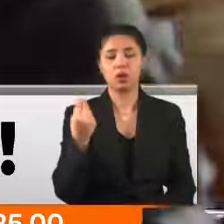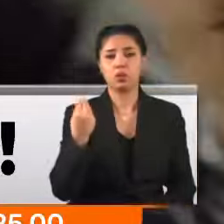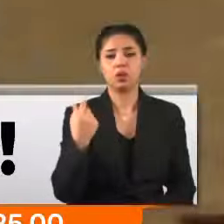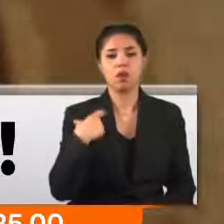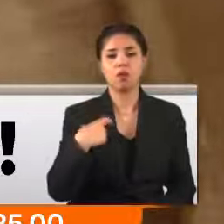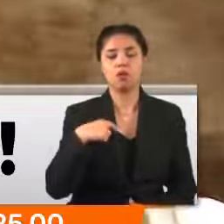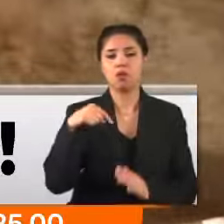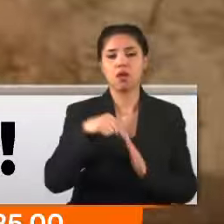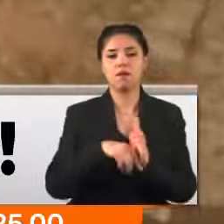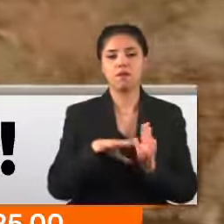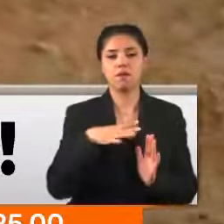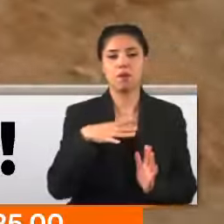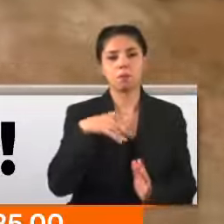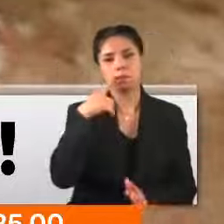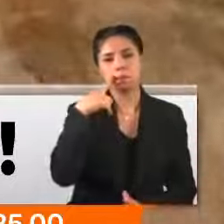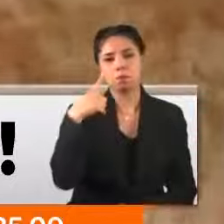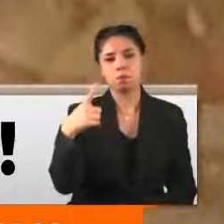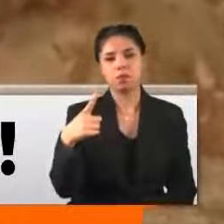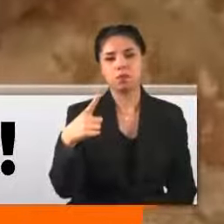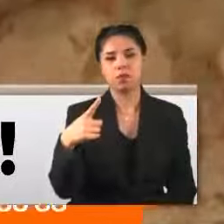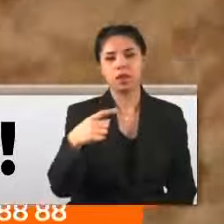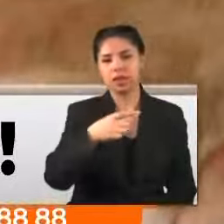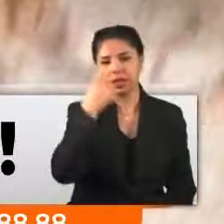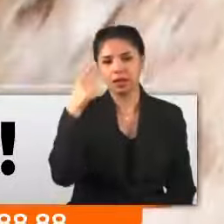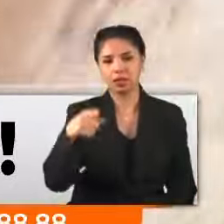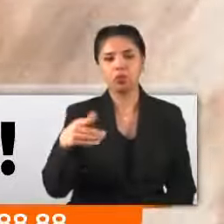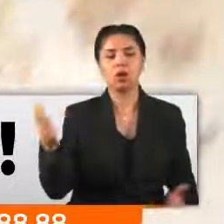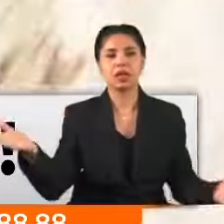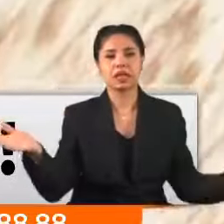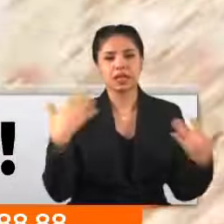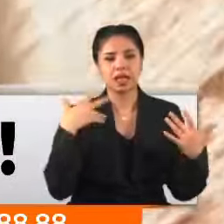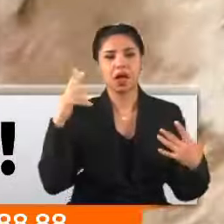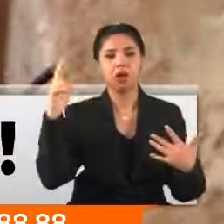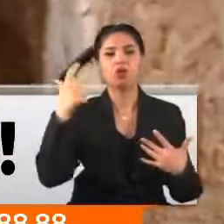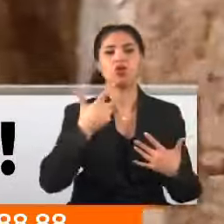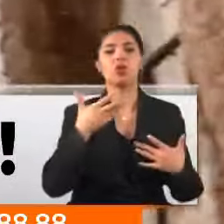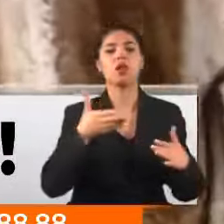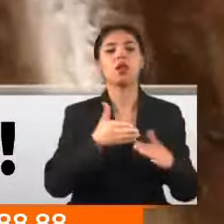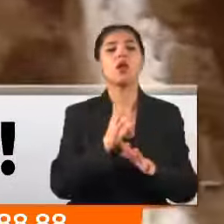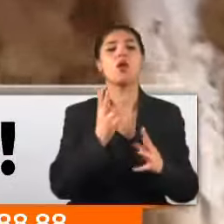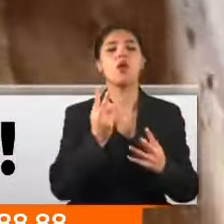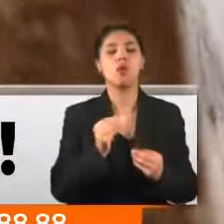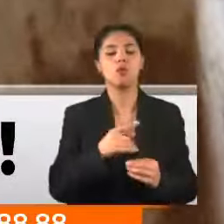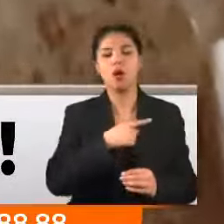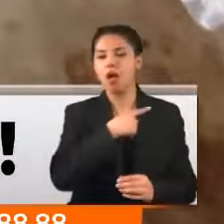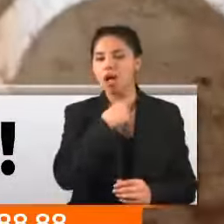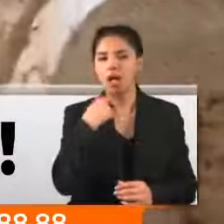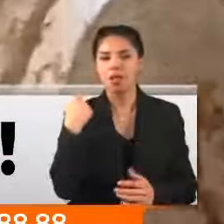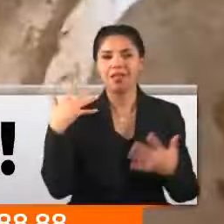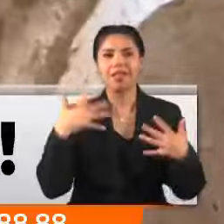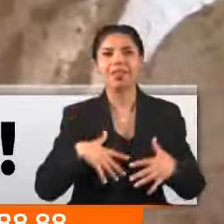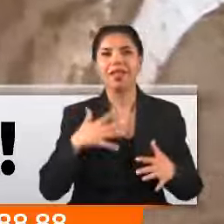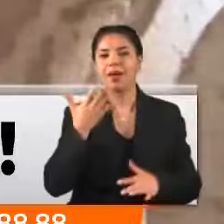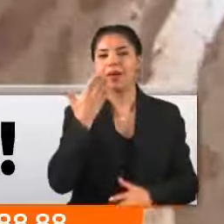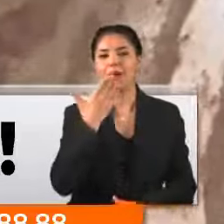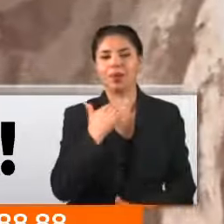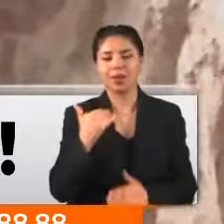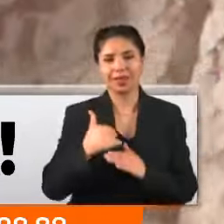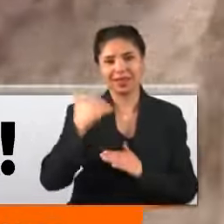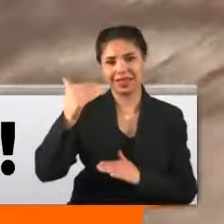var. Onlardan bir tanesi de yazın burası serin, güneşi almıyor ve asla terlemiyorsunuz.